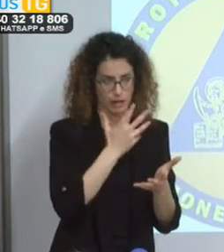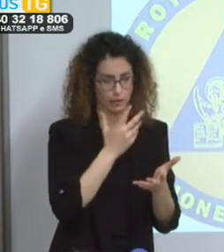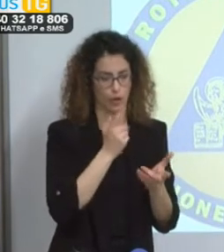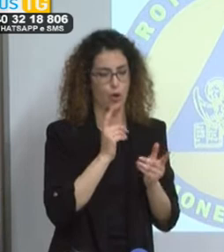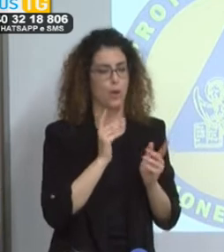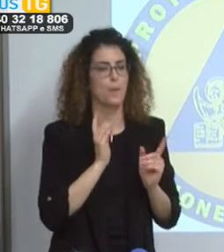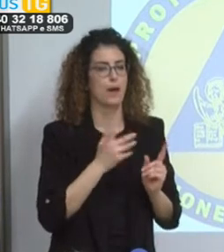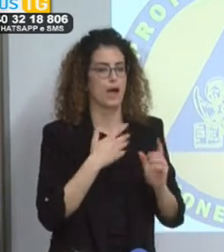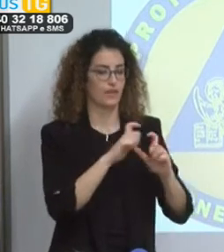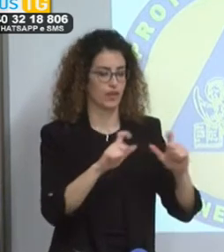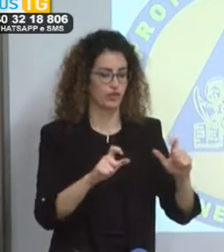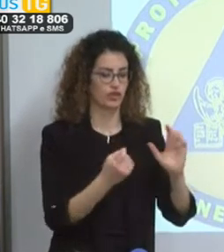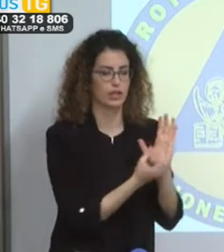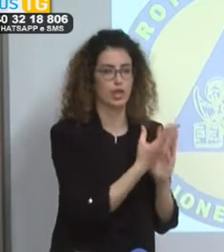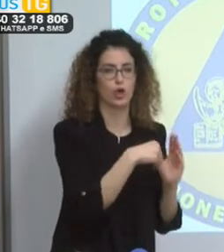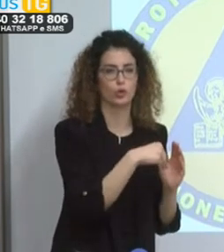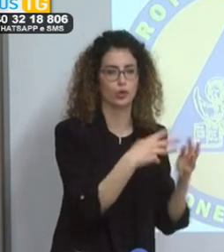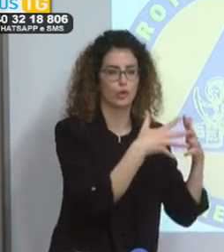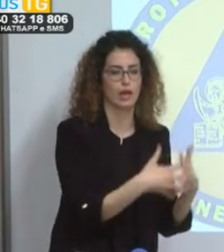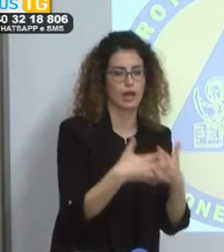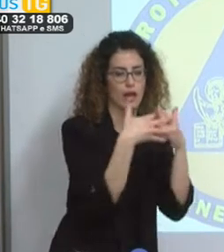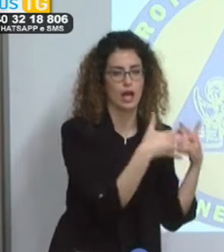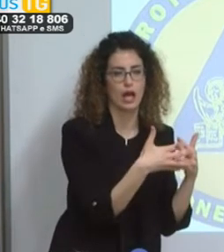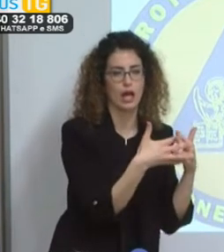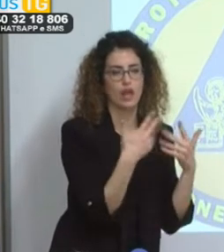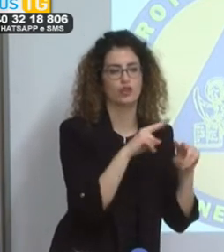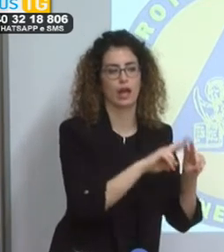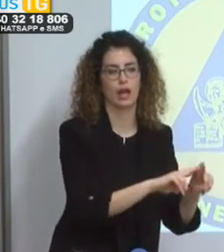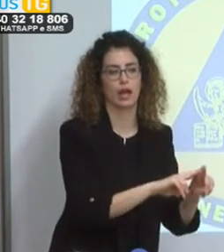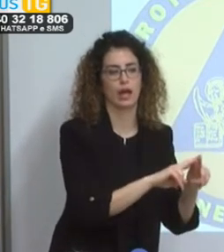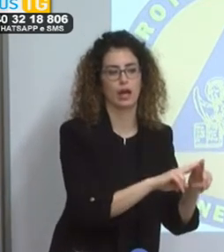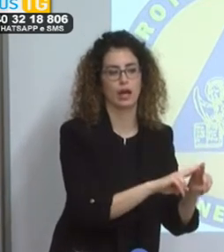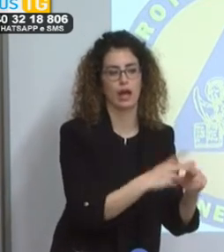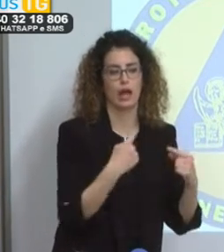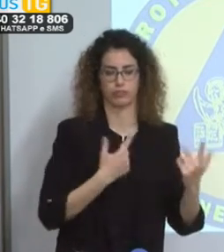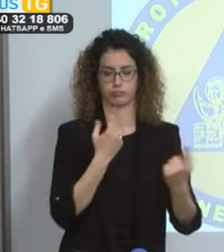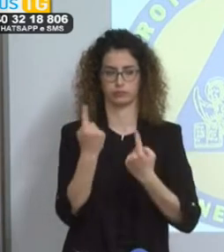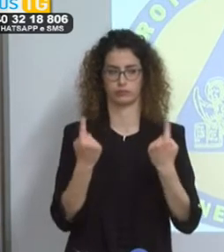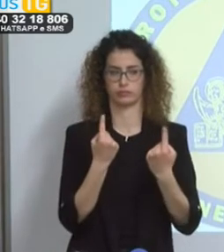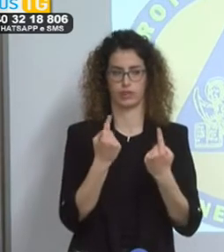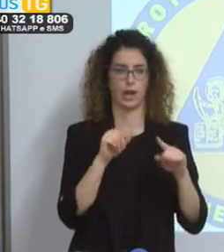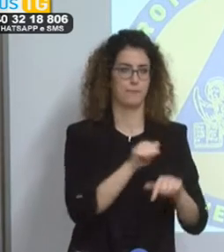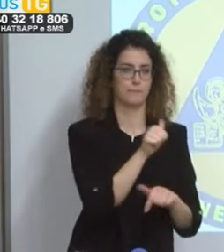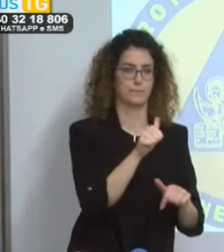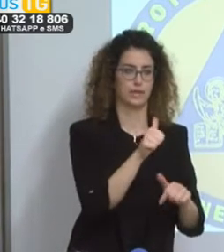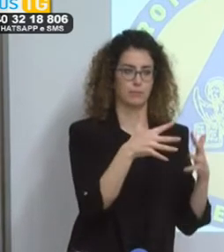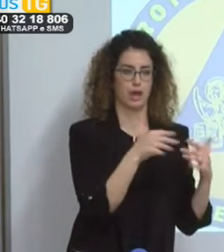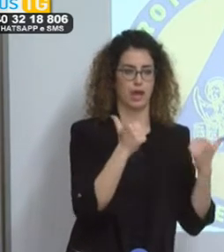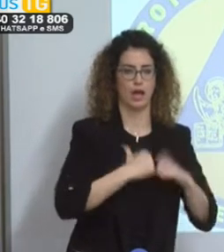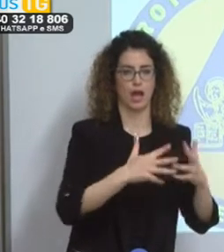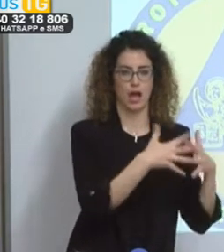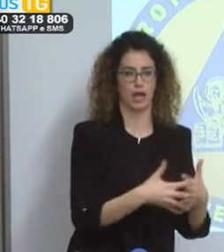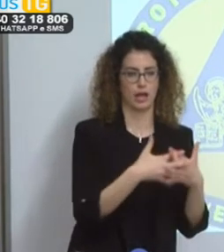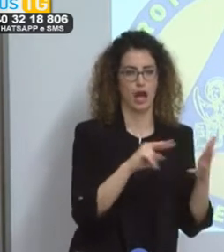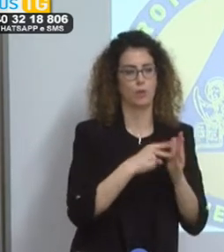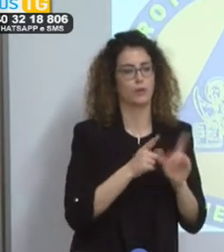sono prodotti negli Stati Uniti d'America che si ritengono lì generosamente e prima sono destinati alla loro popolazione. Per me è che noi non li